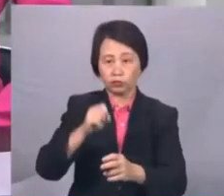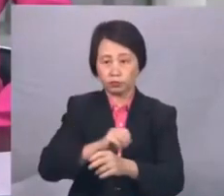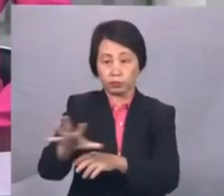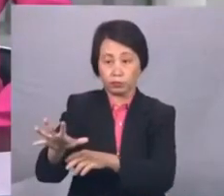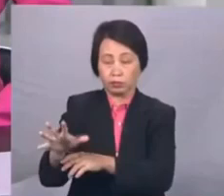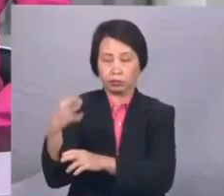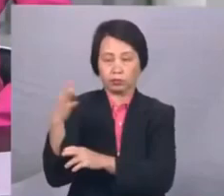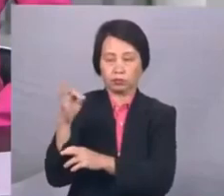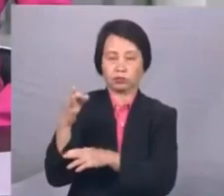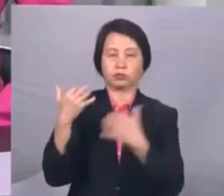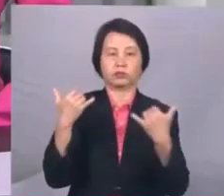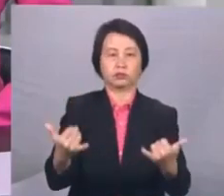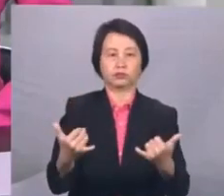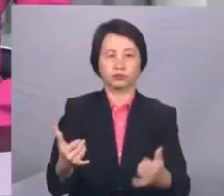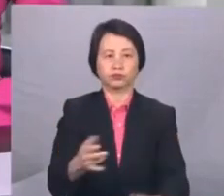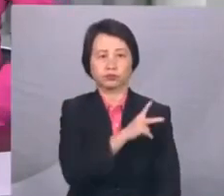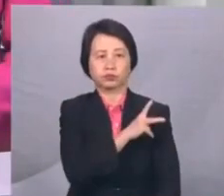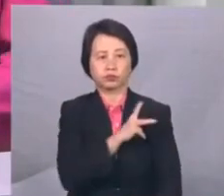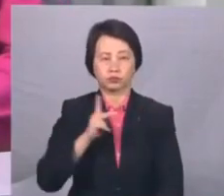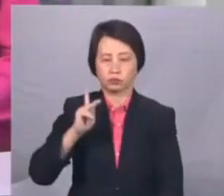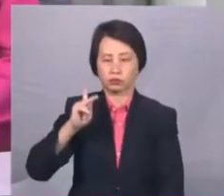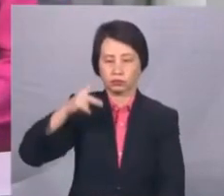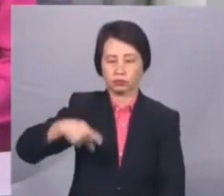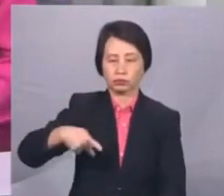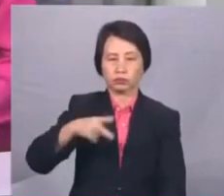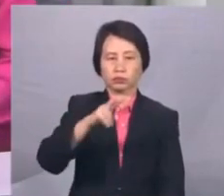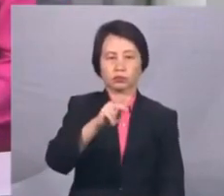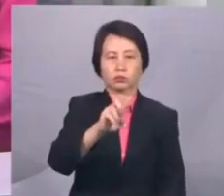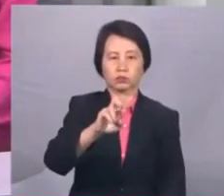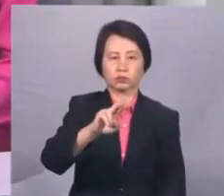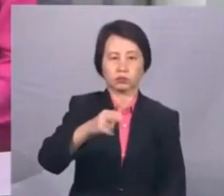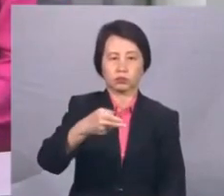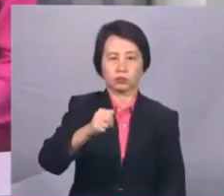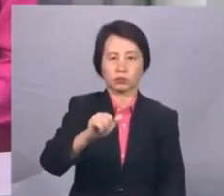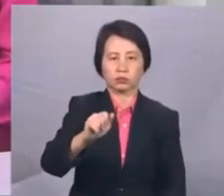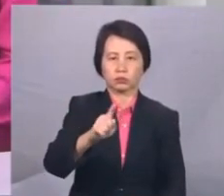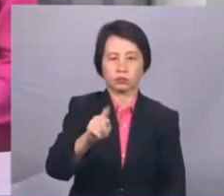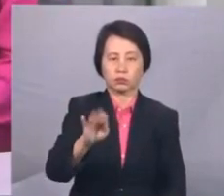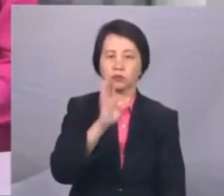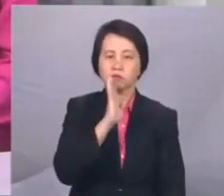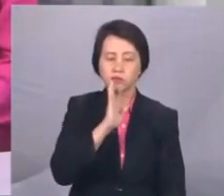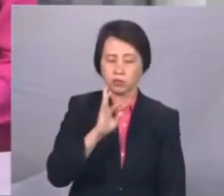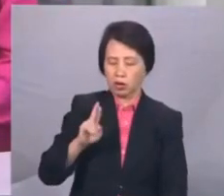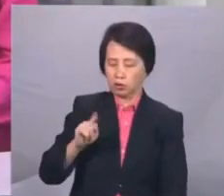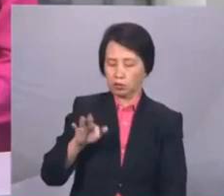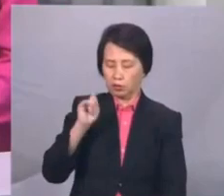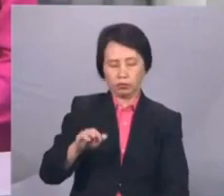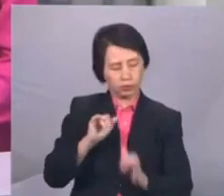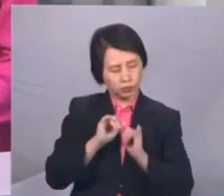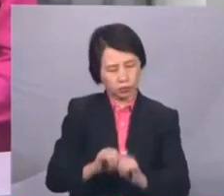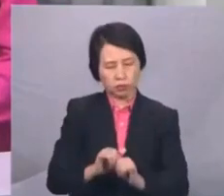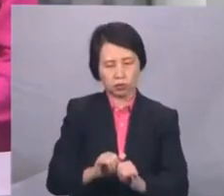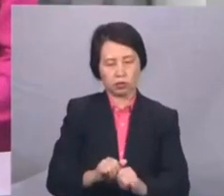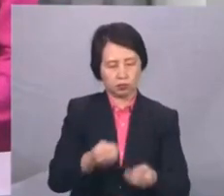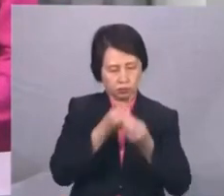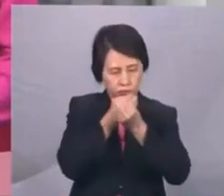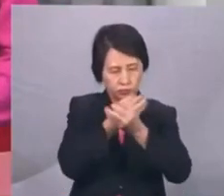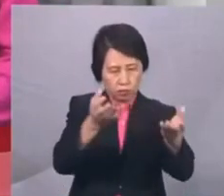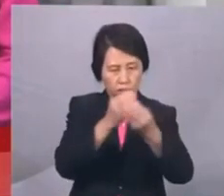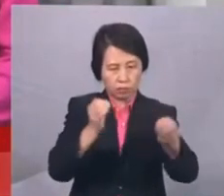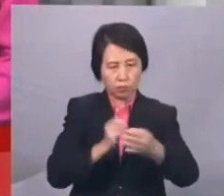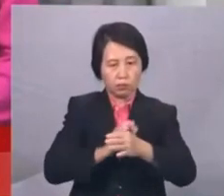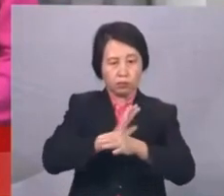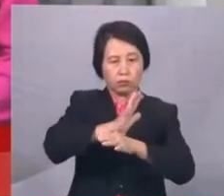wachs 19 ketika ini ketua pengarah penyiaran ori hati Awang berkata arti m perlu kekal sebagai saluran maklumat